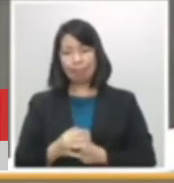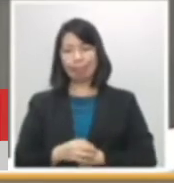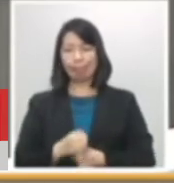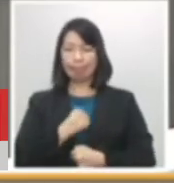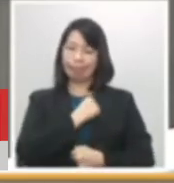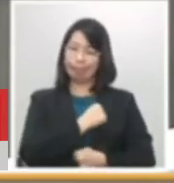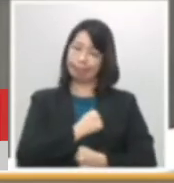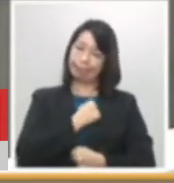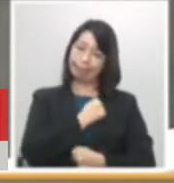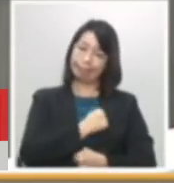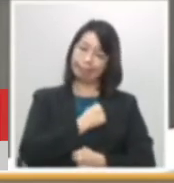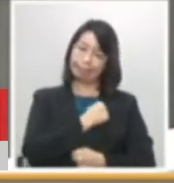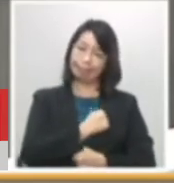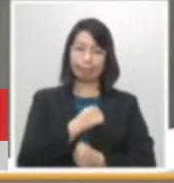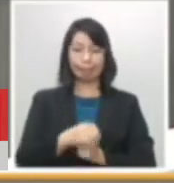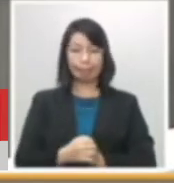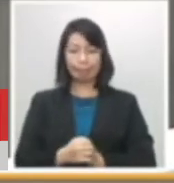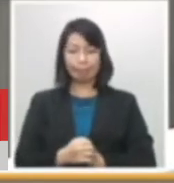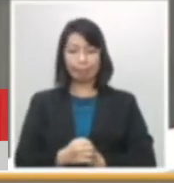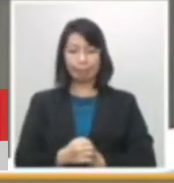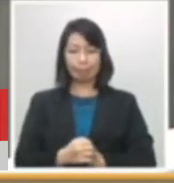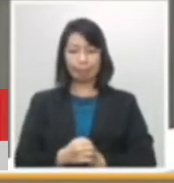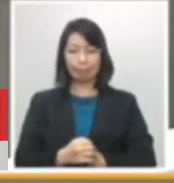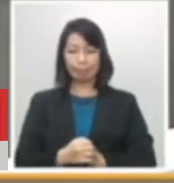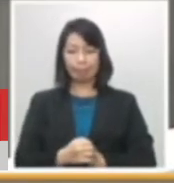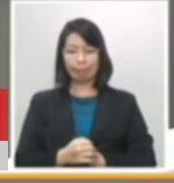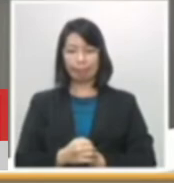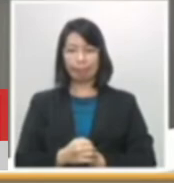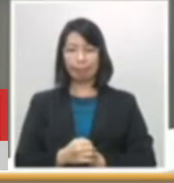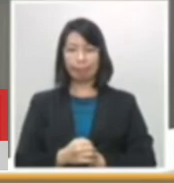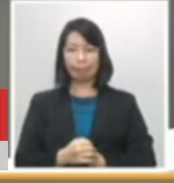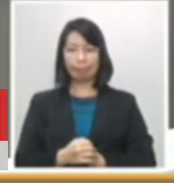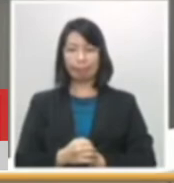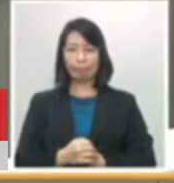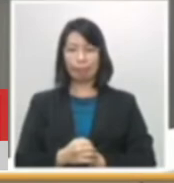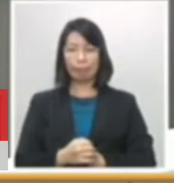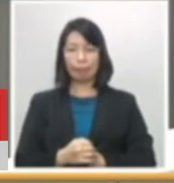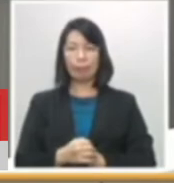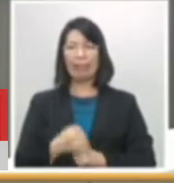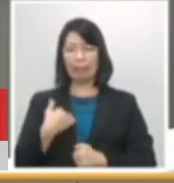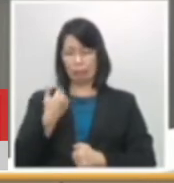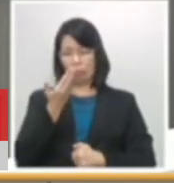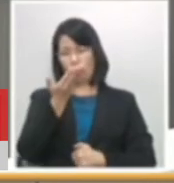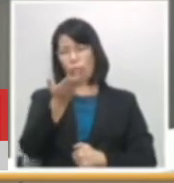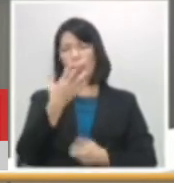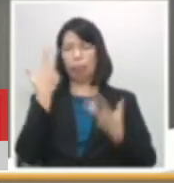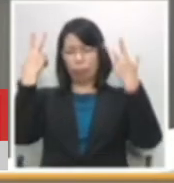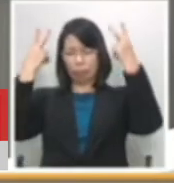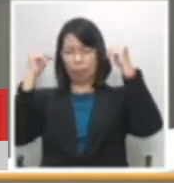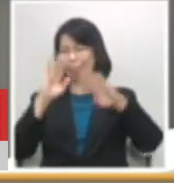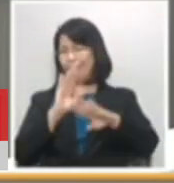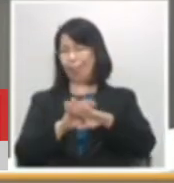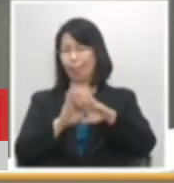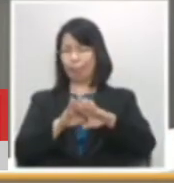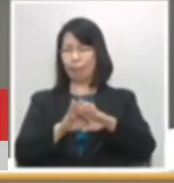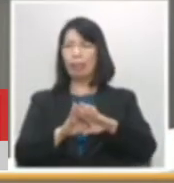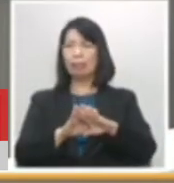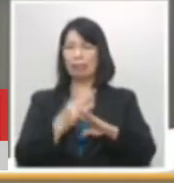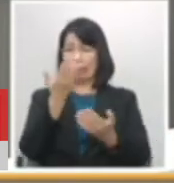ดสิว่าเลิกในการที่จะเอาเงินไปซื้ออาวุธแต่เอาเงินนั้นมาล